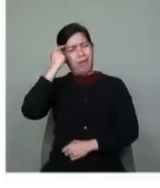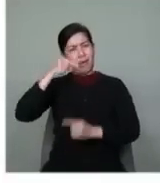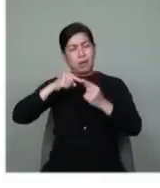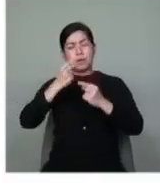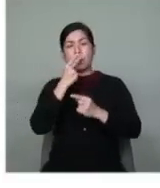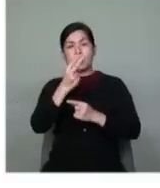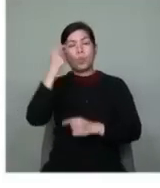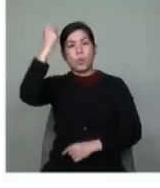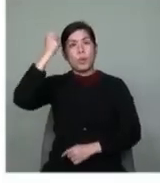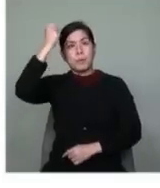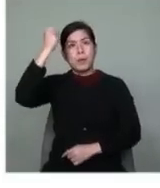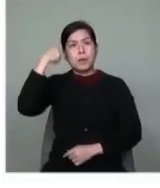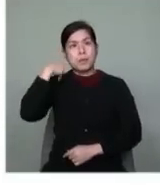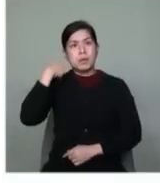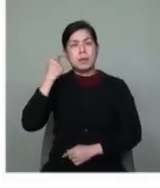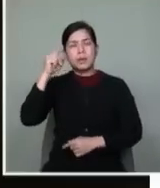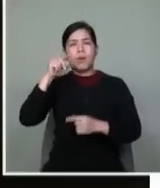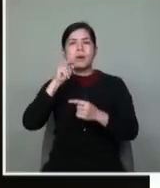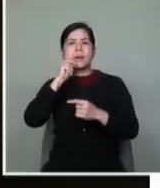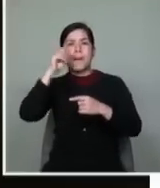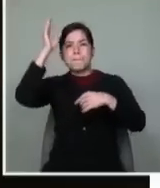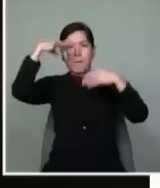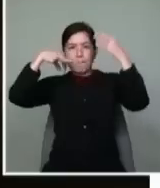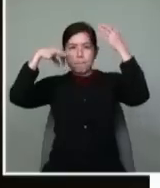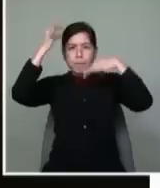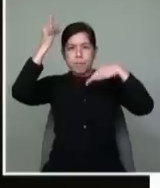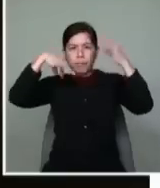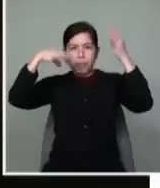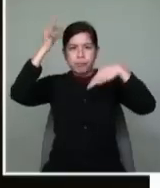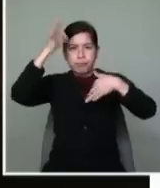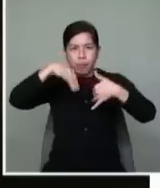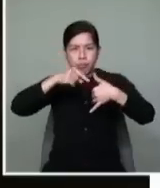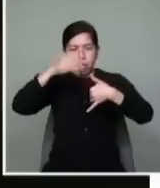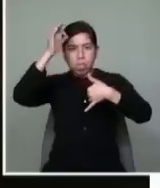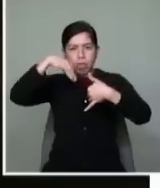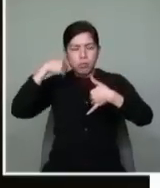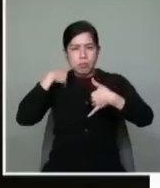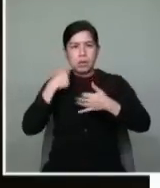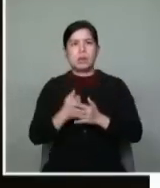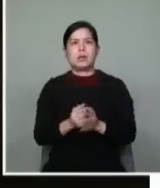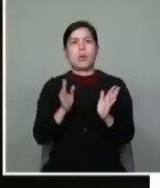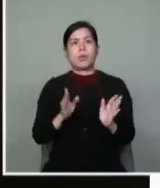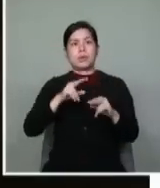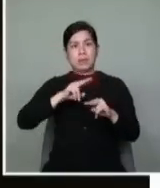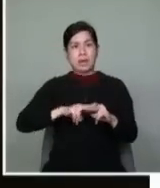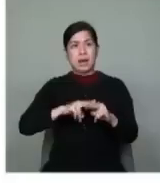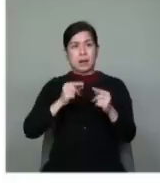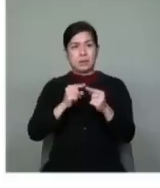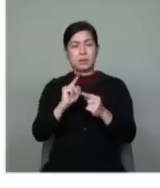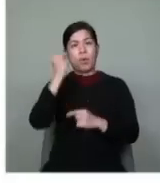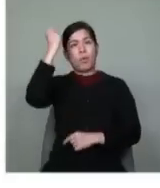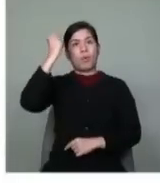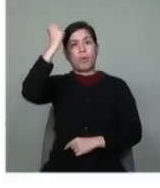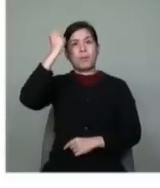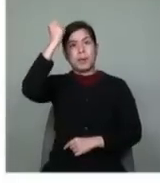ดูไม่ผิดนะ ใ ช่คุณผู้ชมคะผู้โดยสารรถประจำทางเนี่ยต้องกางร่มกันบ